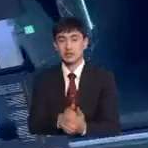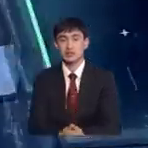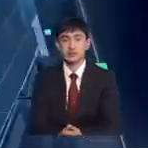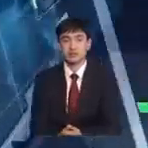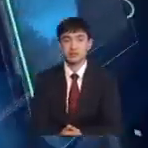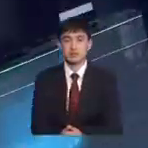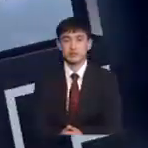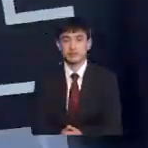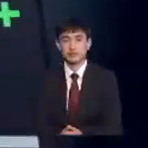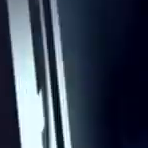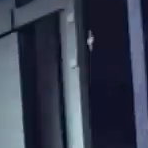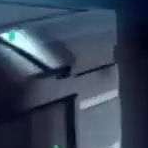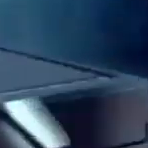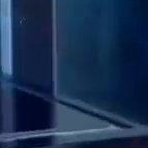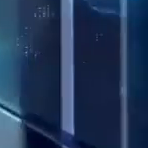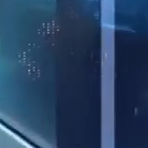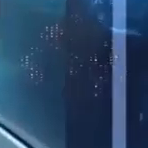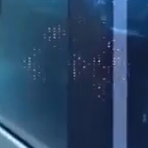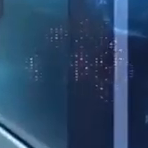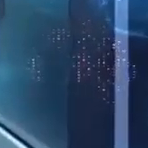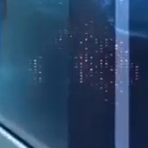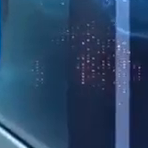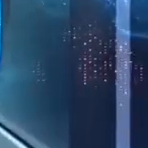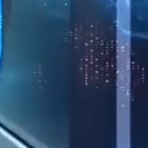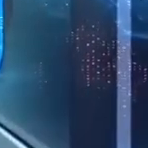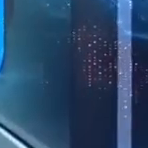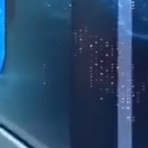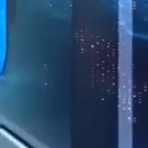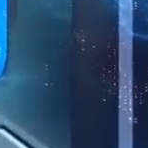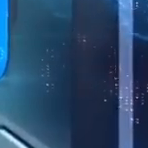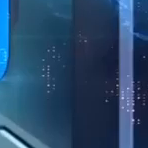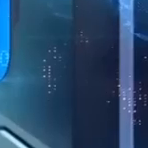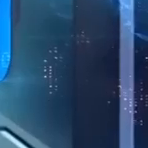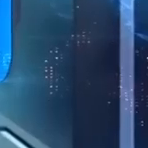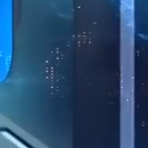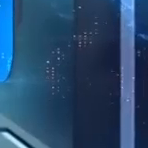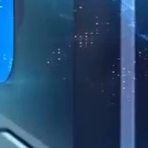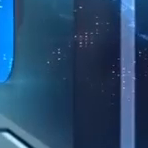Шандос Назарбаев, Жайдарбек Нурбек, телеканал ЖТСУ, Алматинская область.